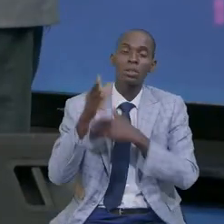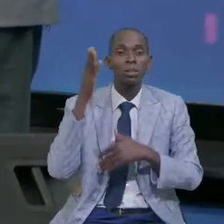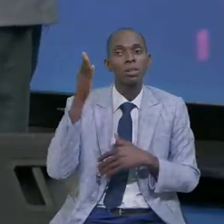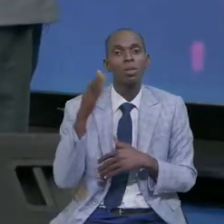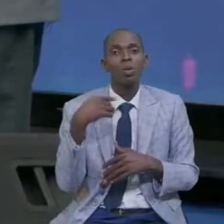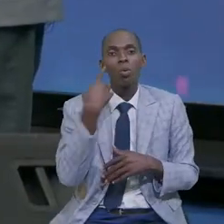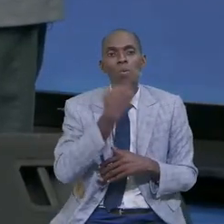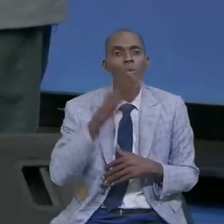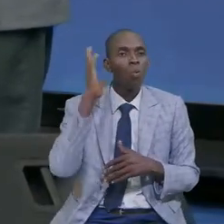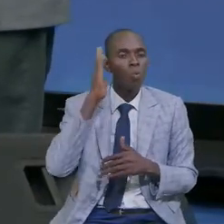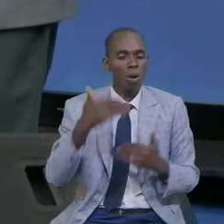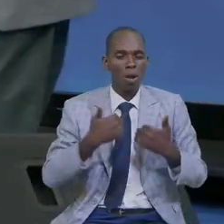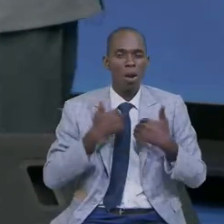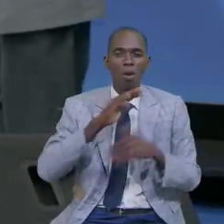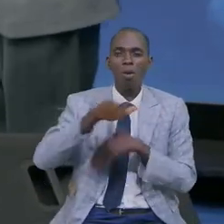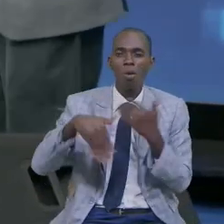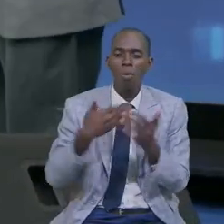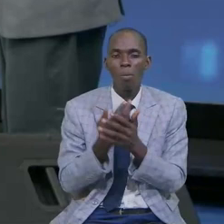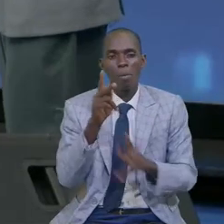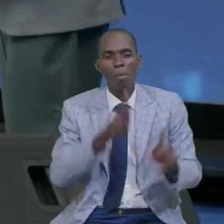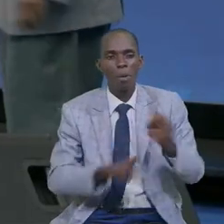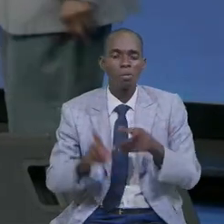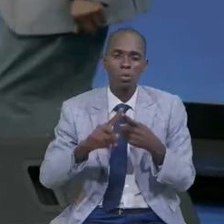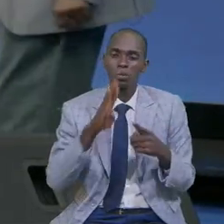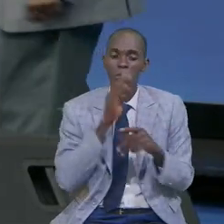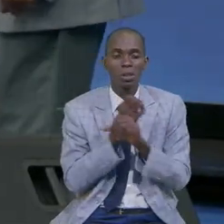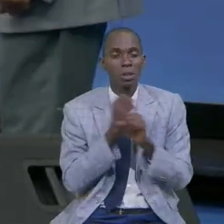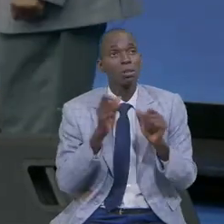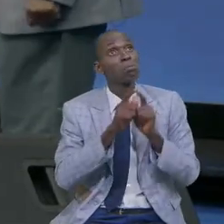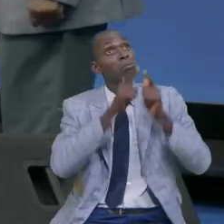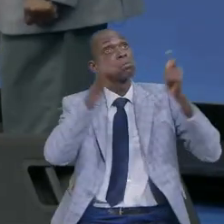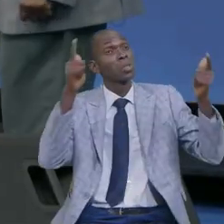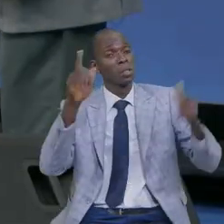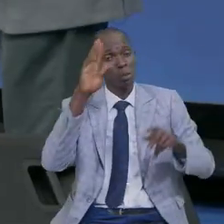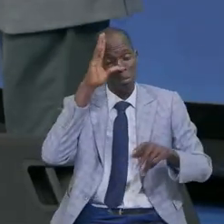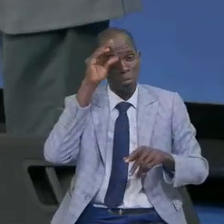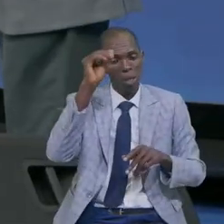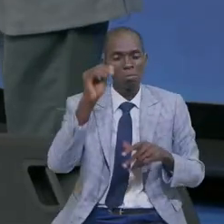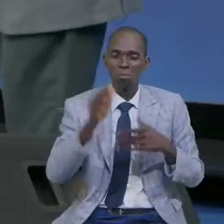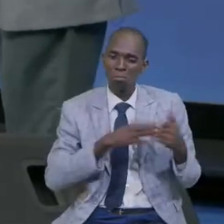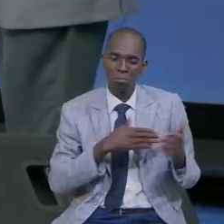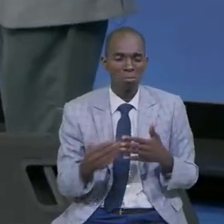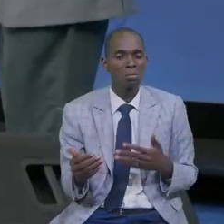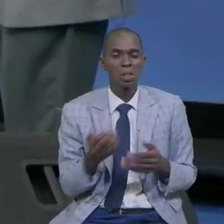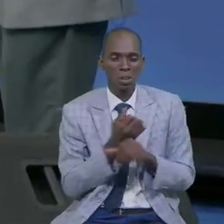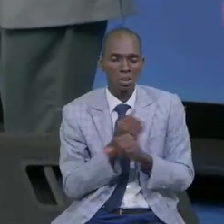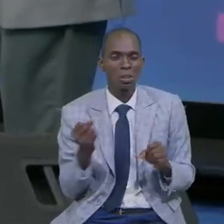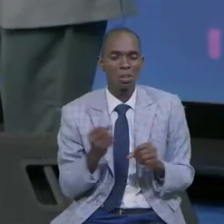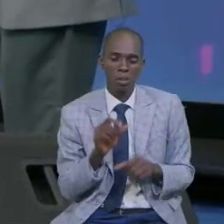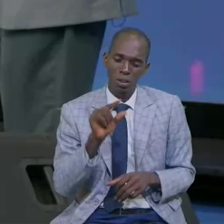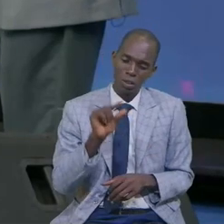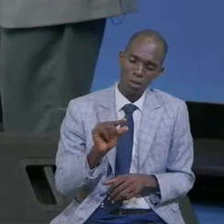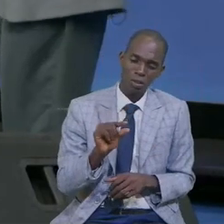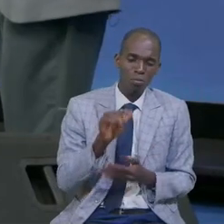tous les hommes soient sauvés? Les grands hommes, il veut qu'ils soient sauvés. Les petits hommes, il veut qu'ils soient